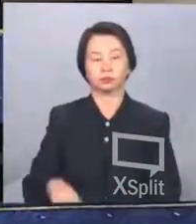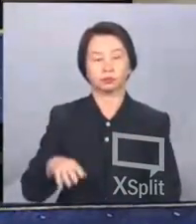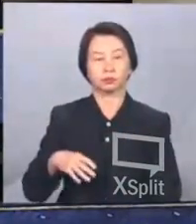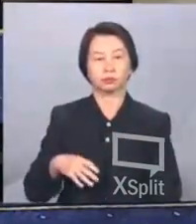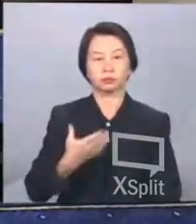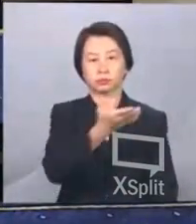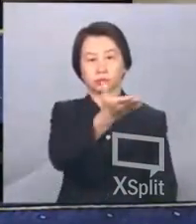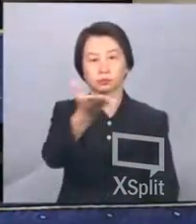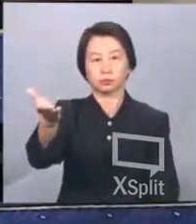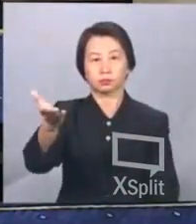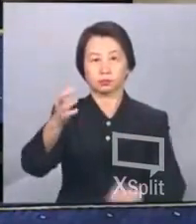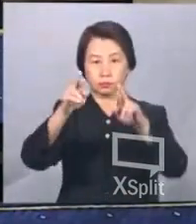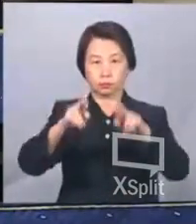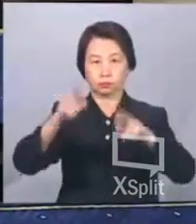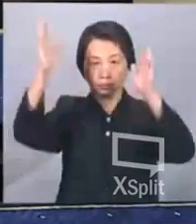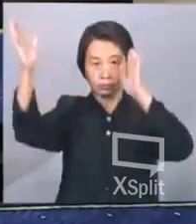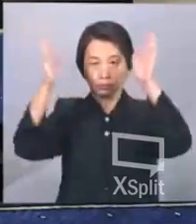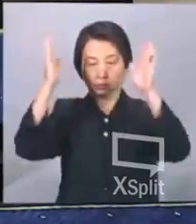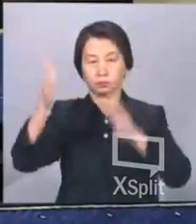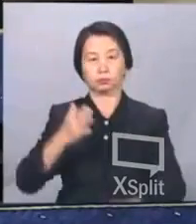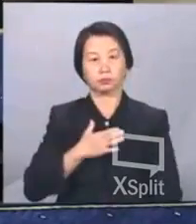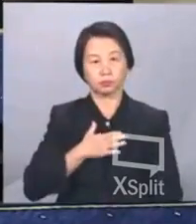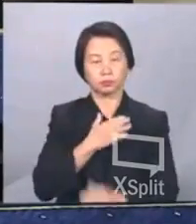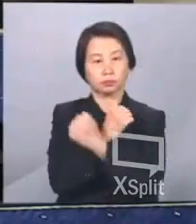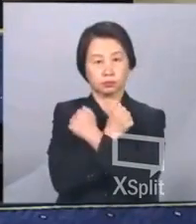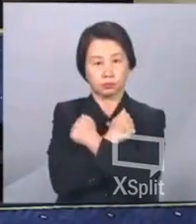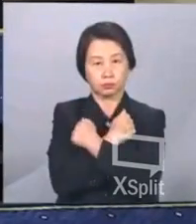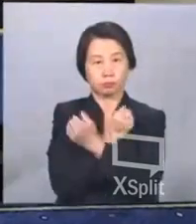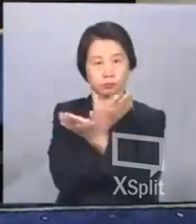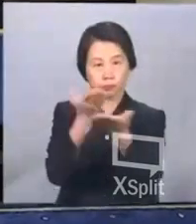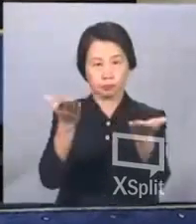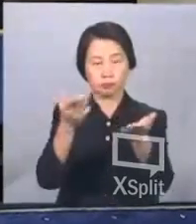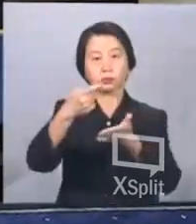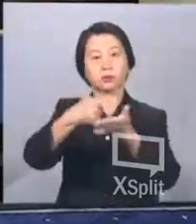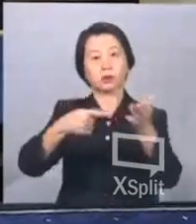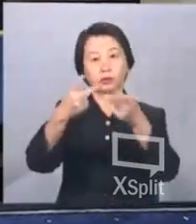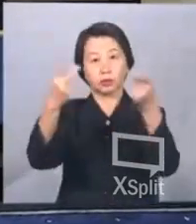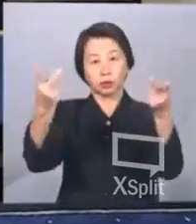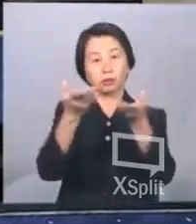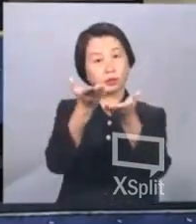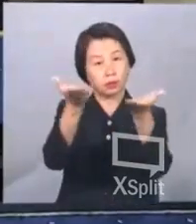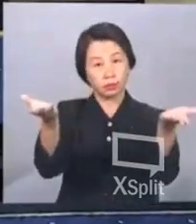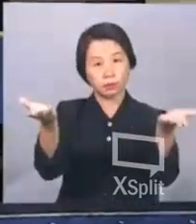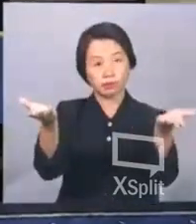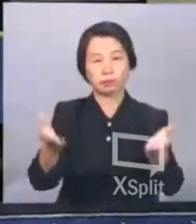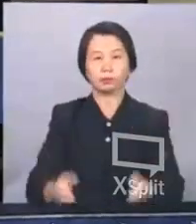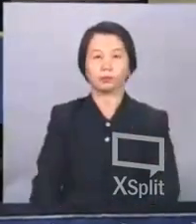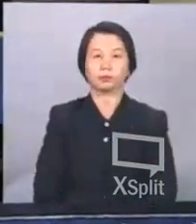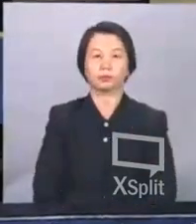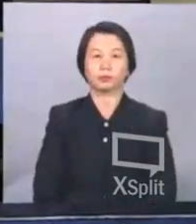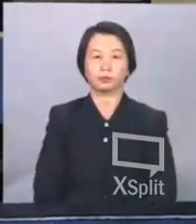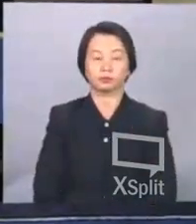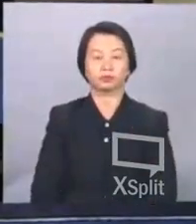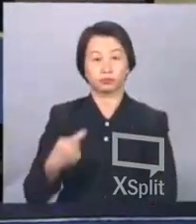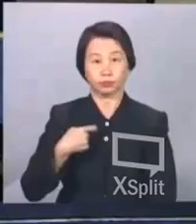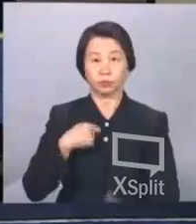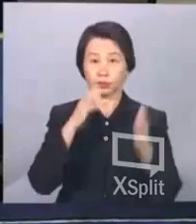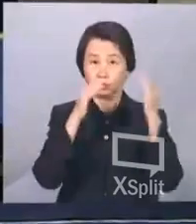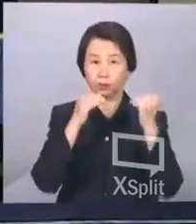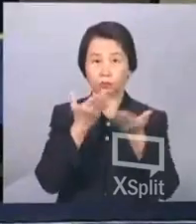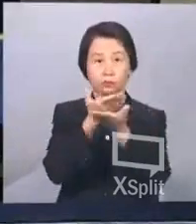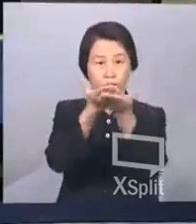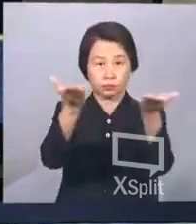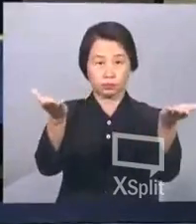Lestari Raya Blok C yang saya kasihi apa kabar semua Hai serep